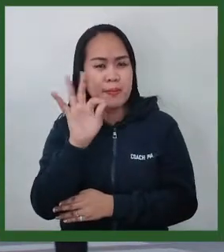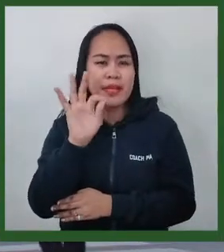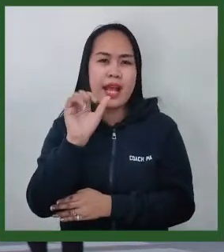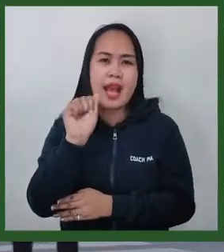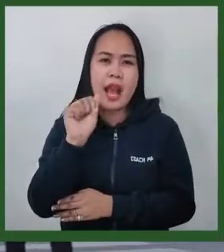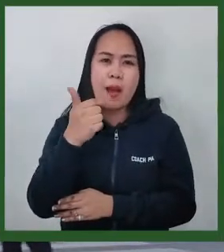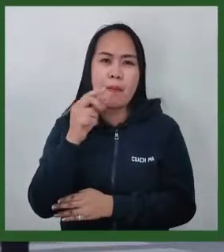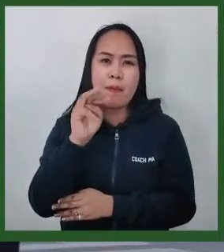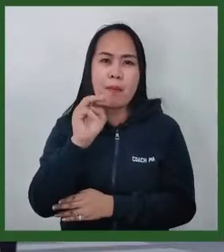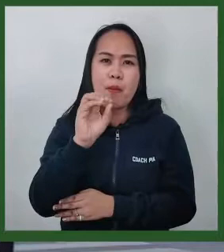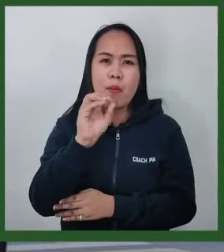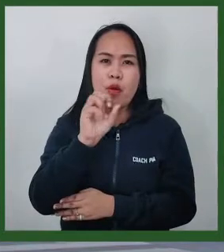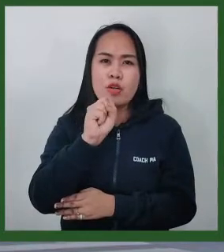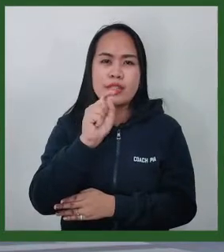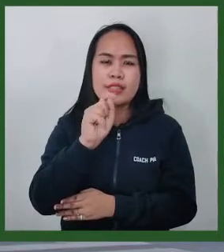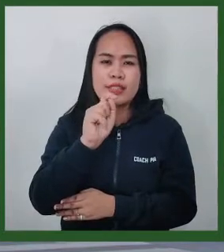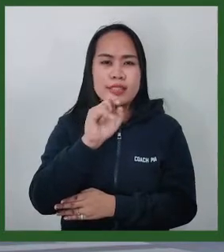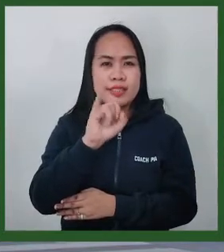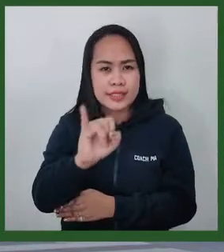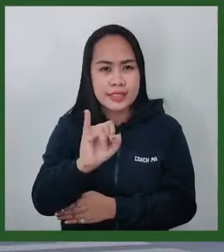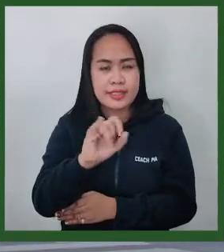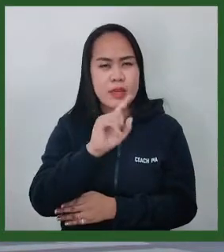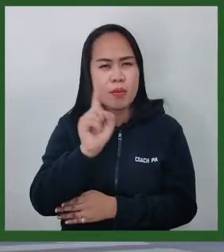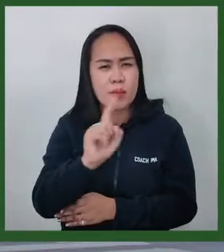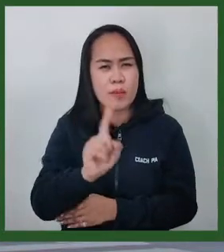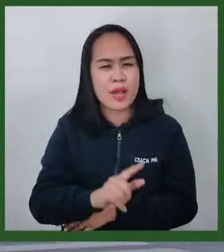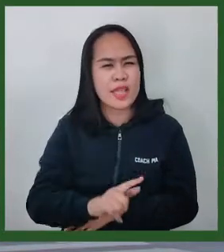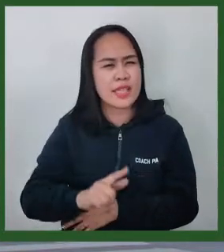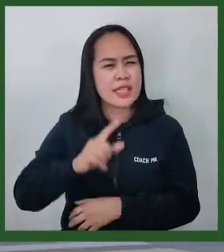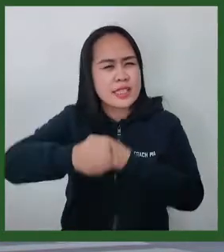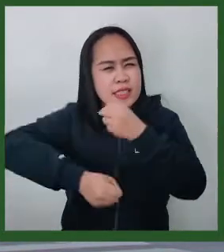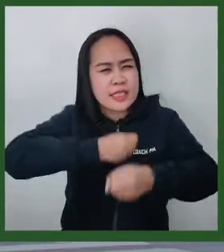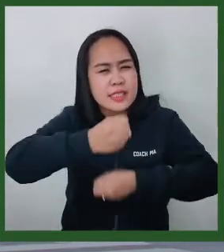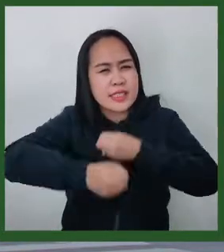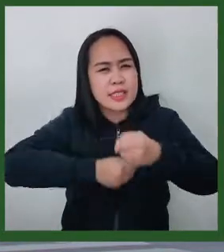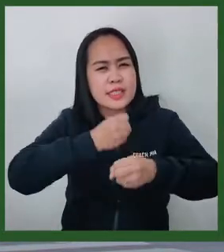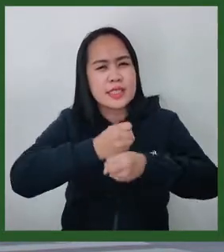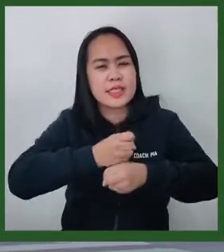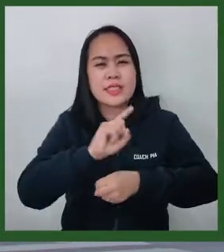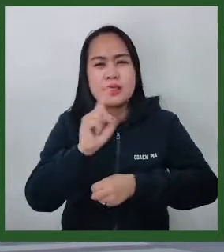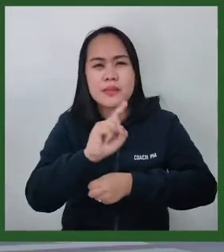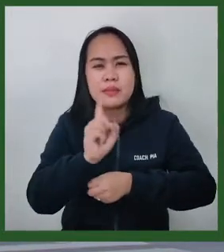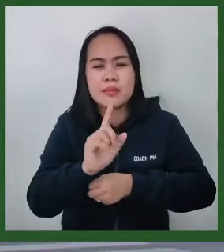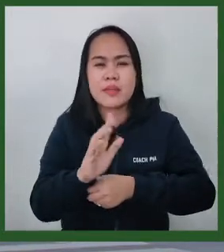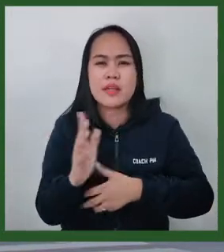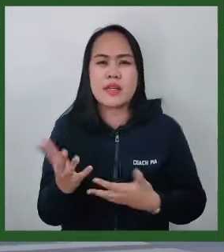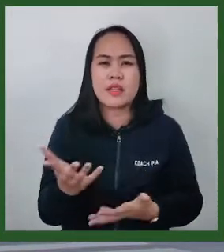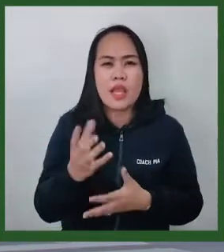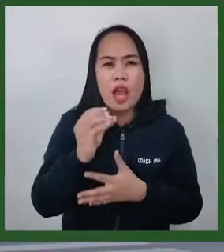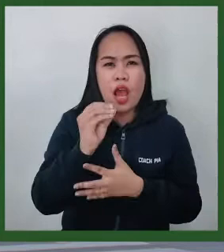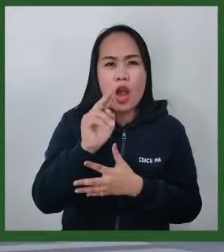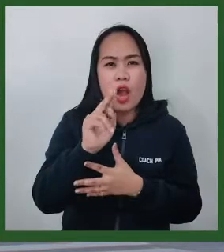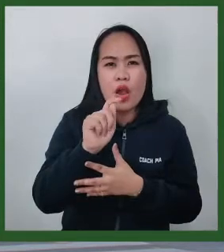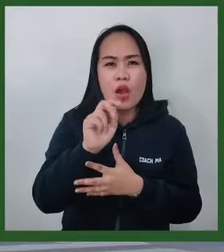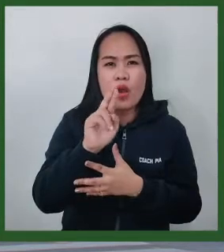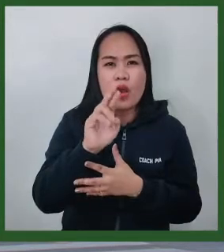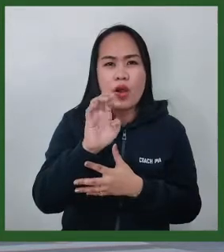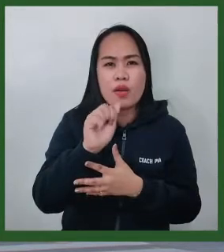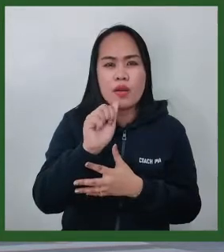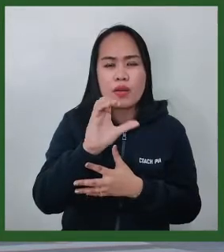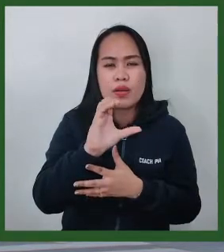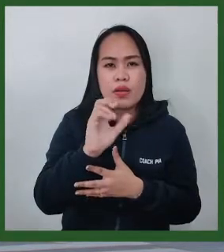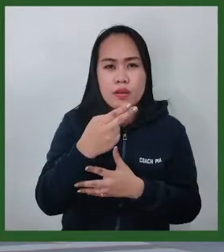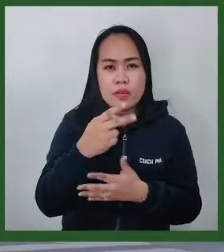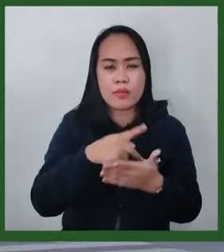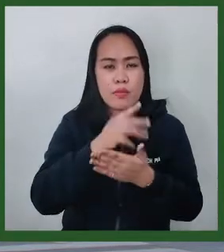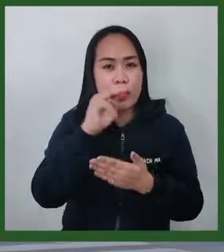ABMOSI para po sa kanilang taunang corporate social responsibility activity. So nagkaroon po sila ng isang outreach program. Siyempre